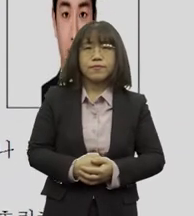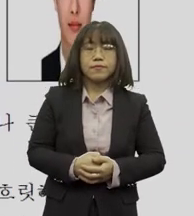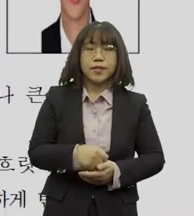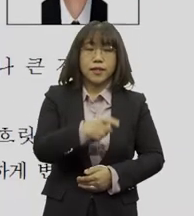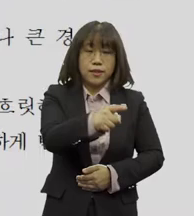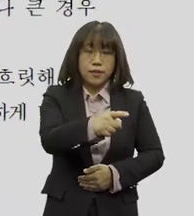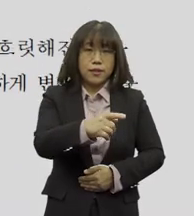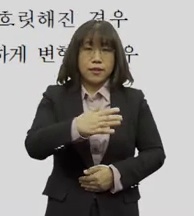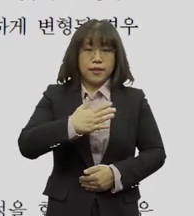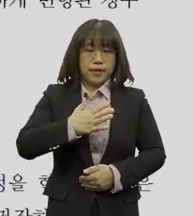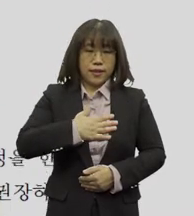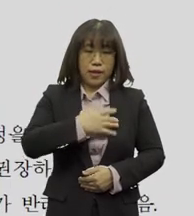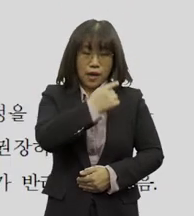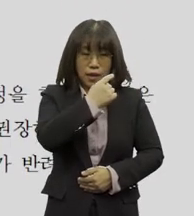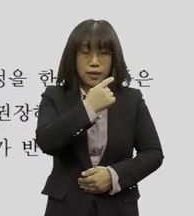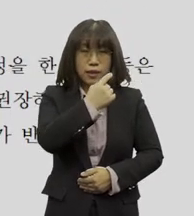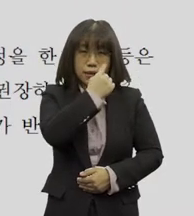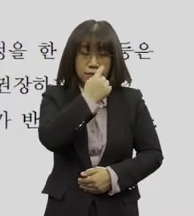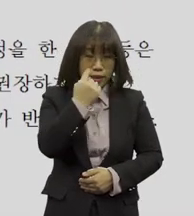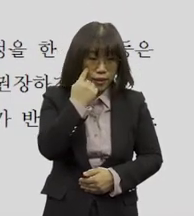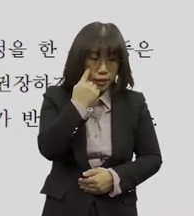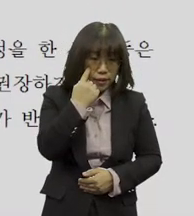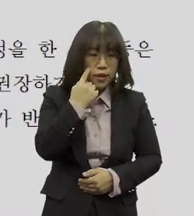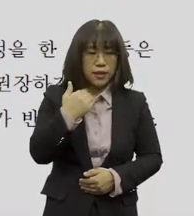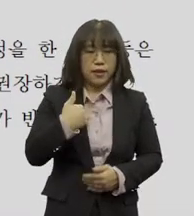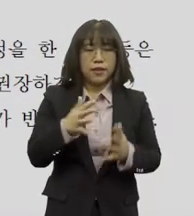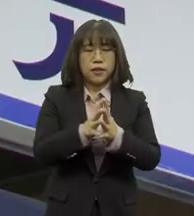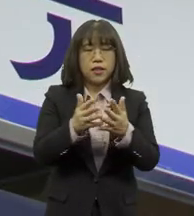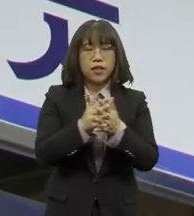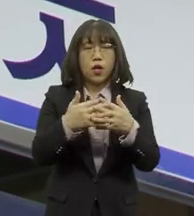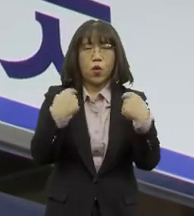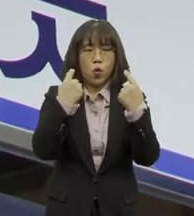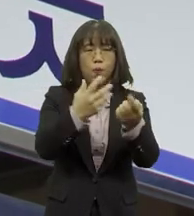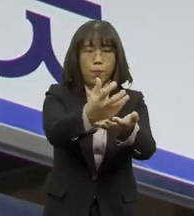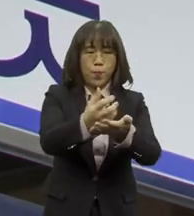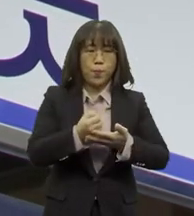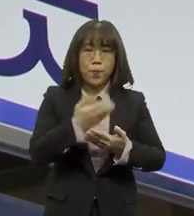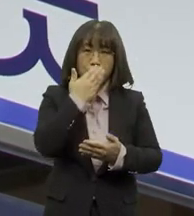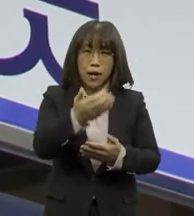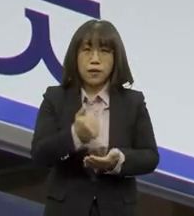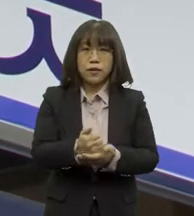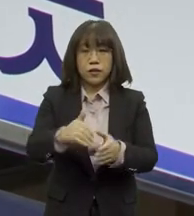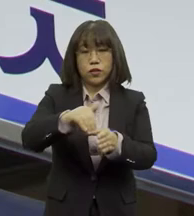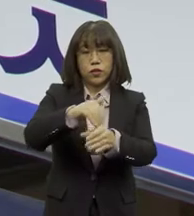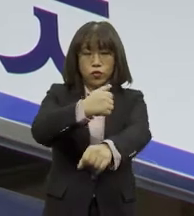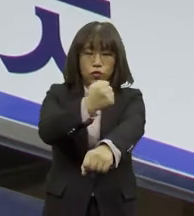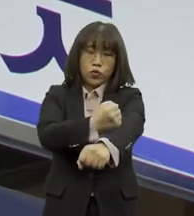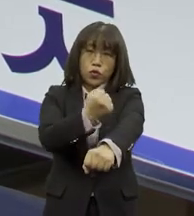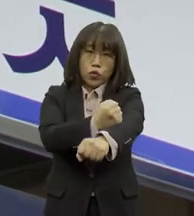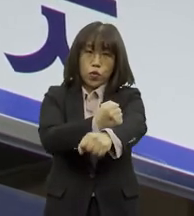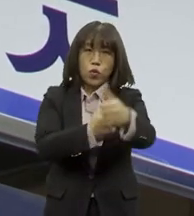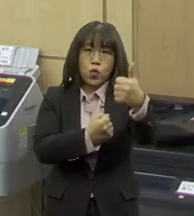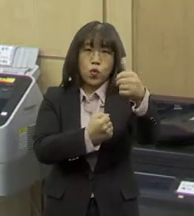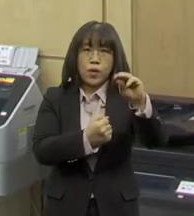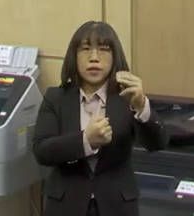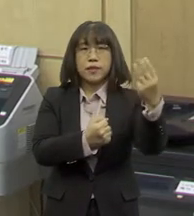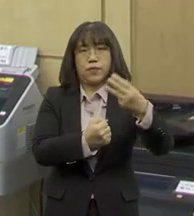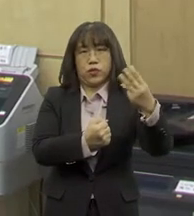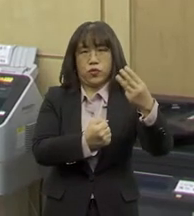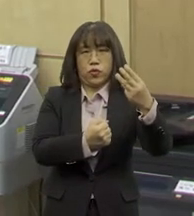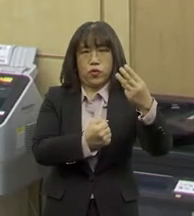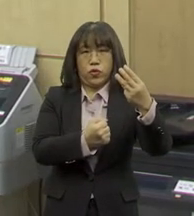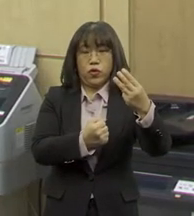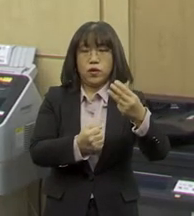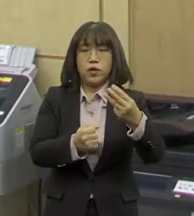심사가 완료되면 신청자는 본인 확인을 거쳐 여권을 받을 수 있습니다. 수수료는 발급 수수료